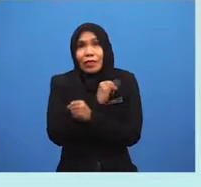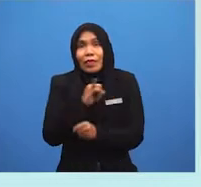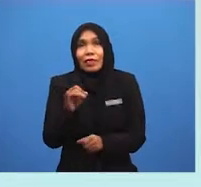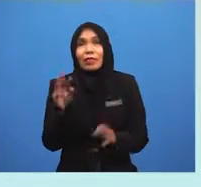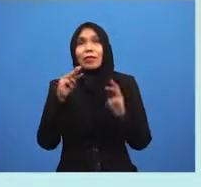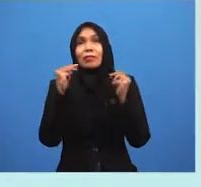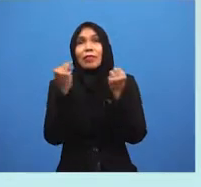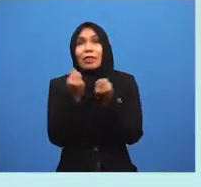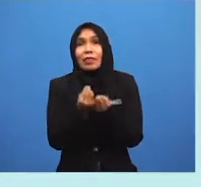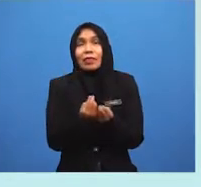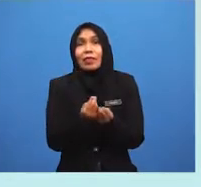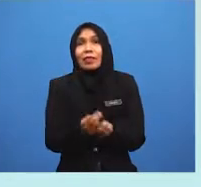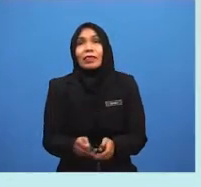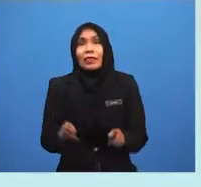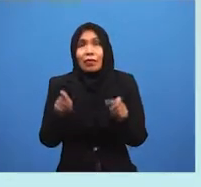Sarah?